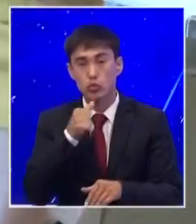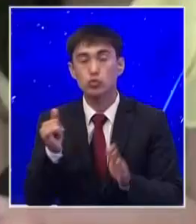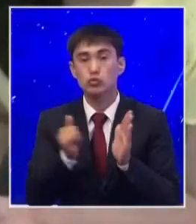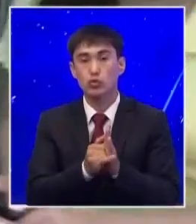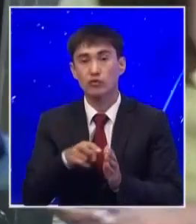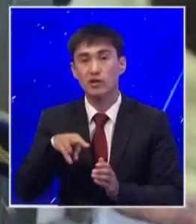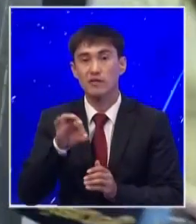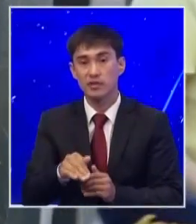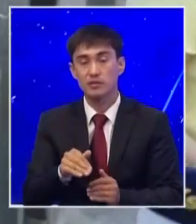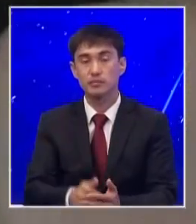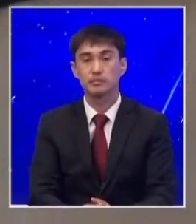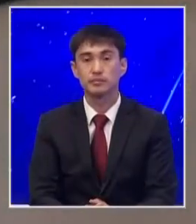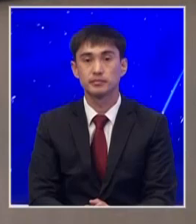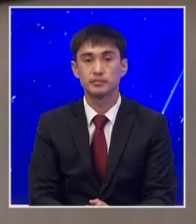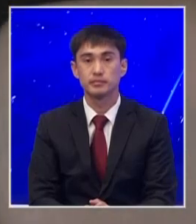лифта.